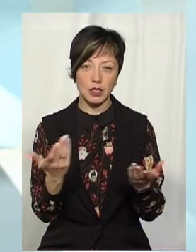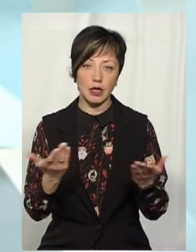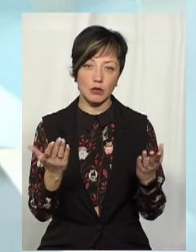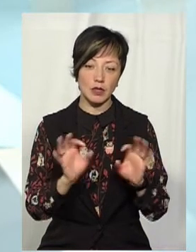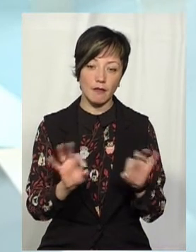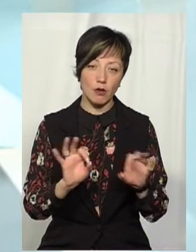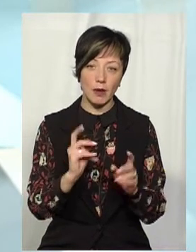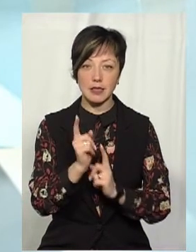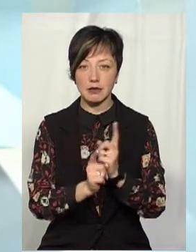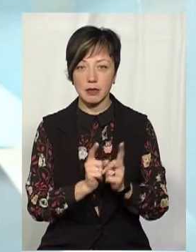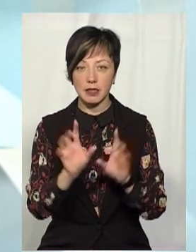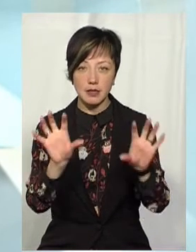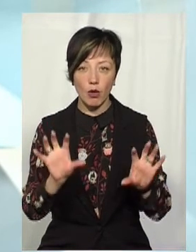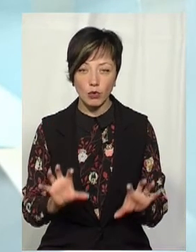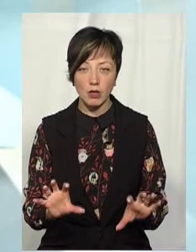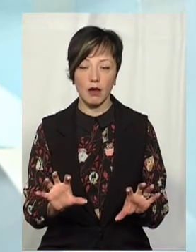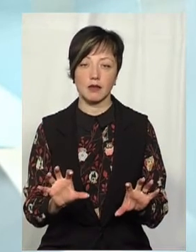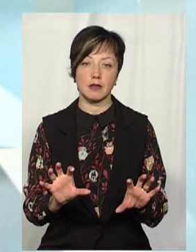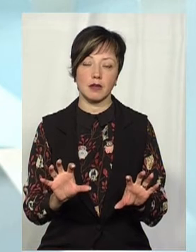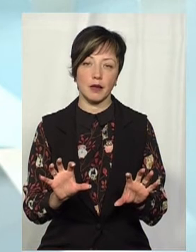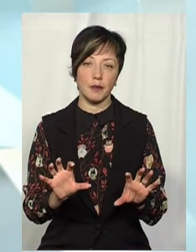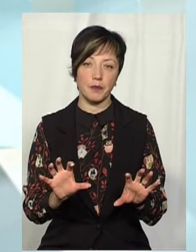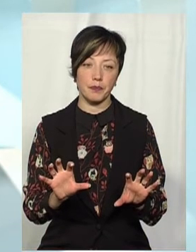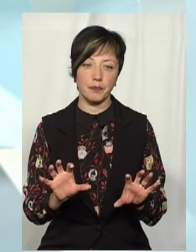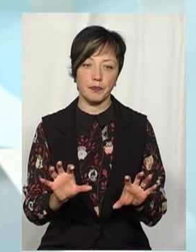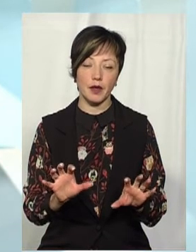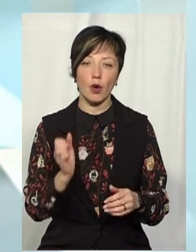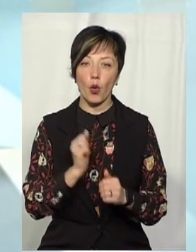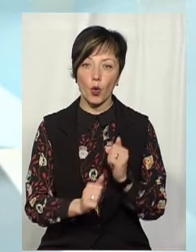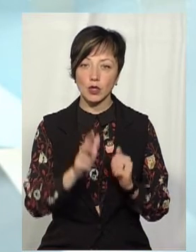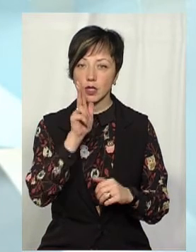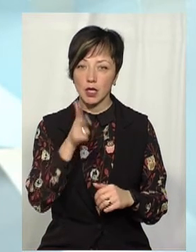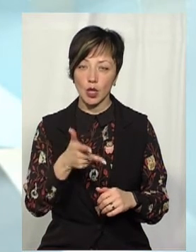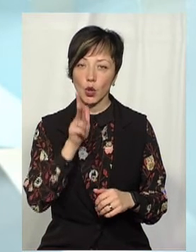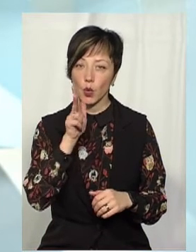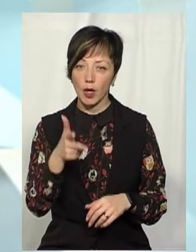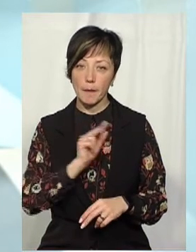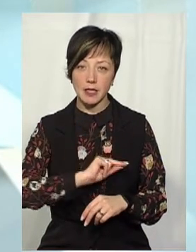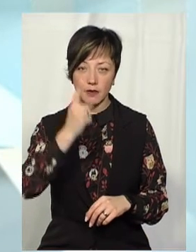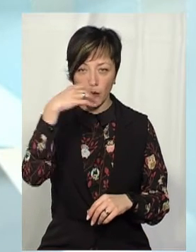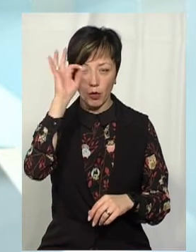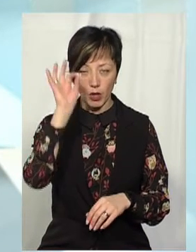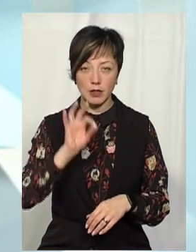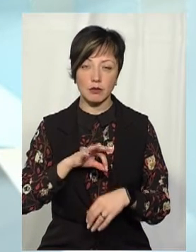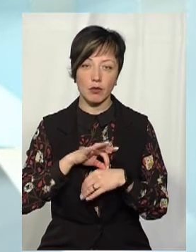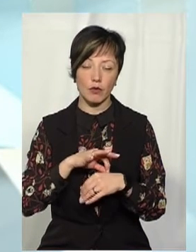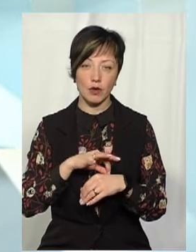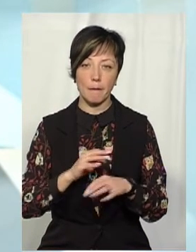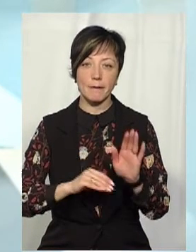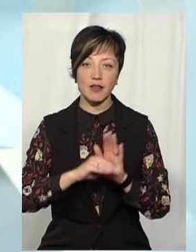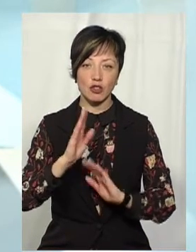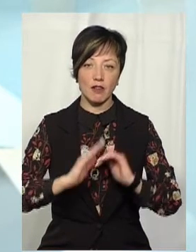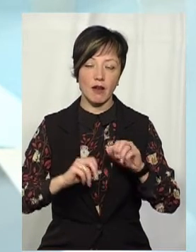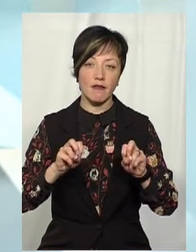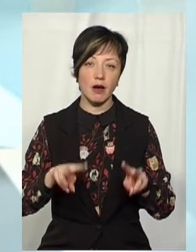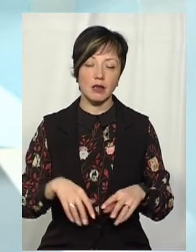скажімо, інформацію, зміни в чинному законодавстві. У нас кожних 3 роки працівники поліції проходять